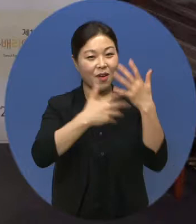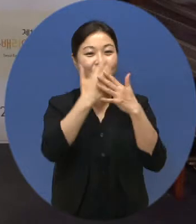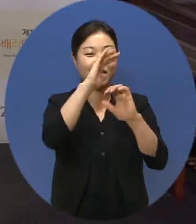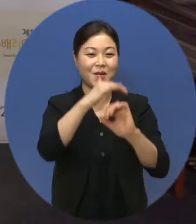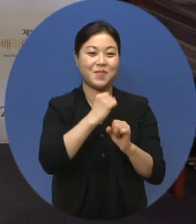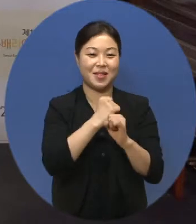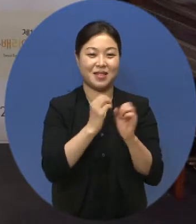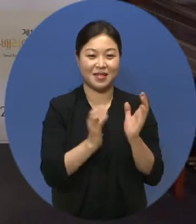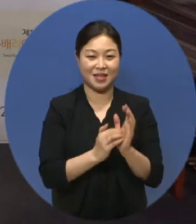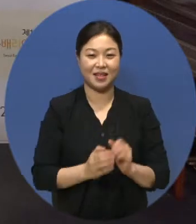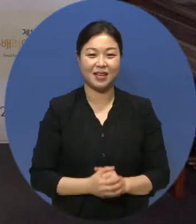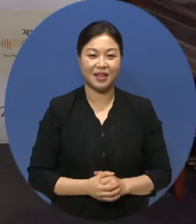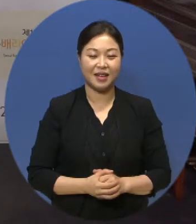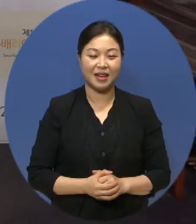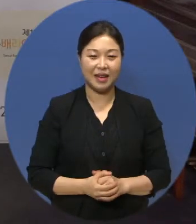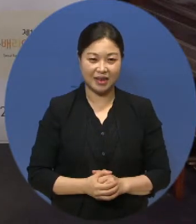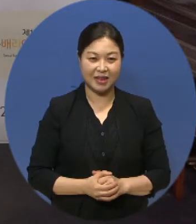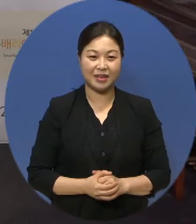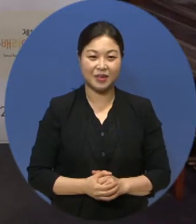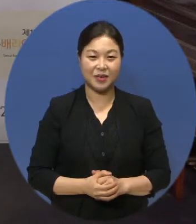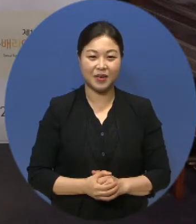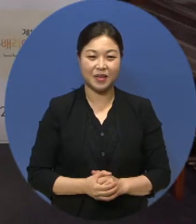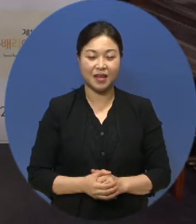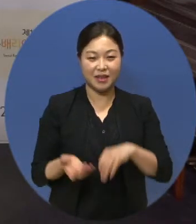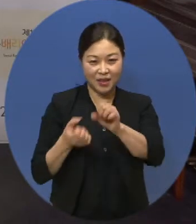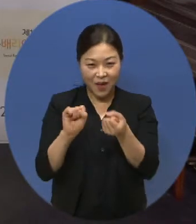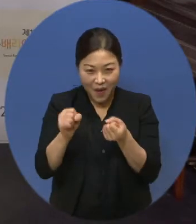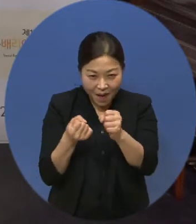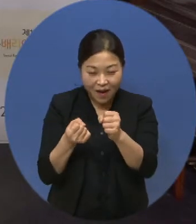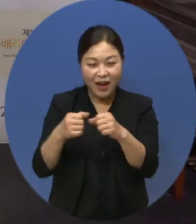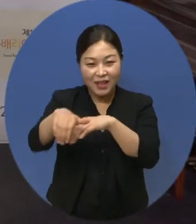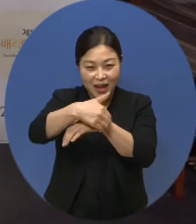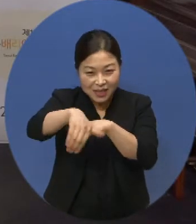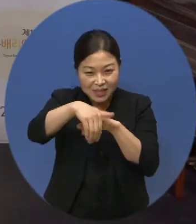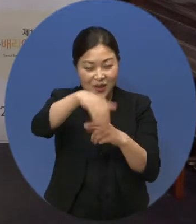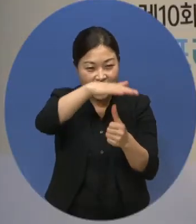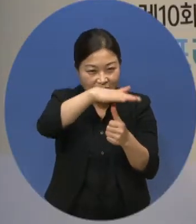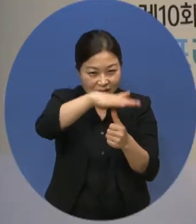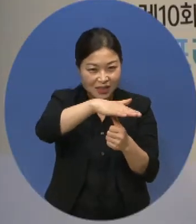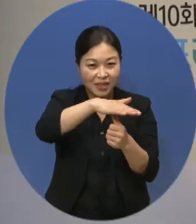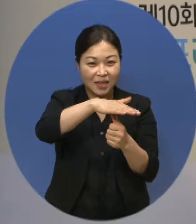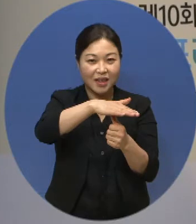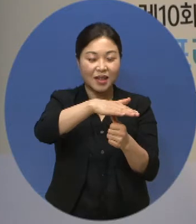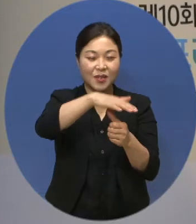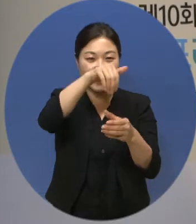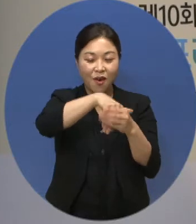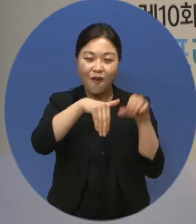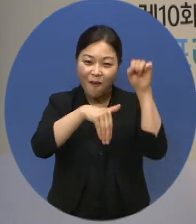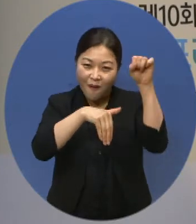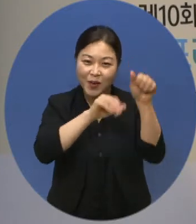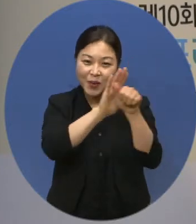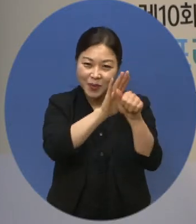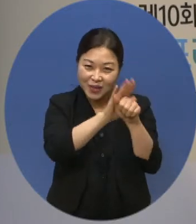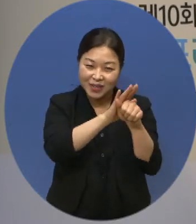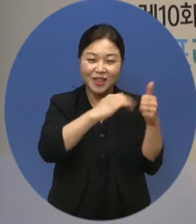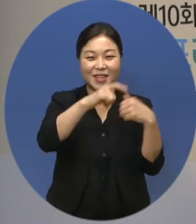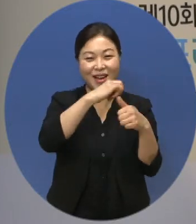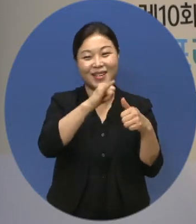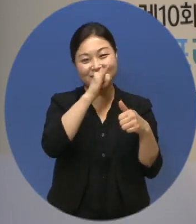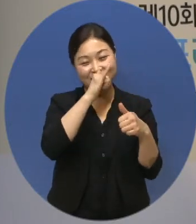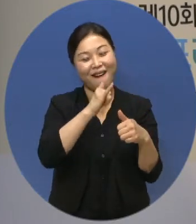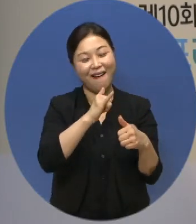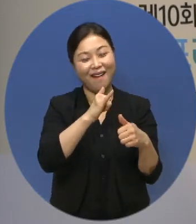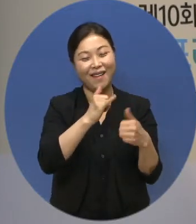그 도장에 다니는 아이들이 또 선거 운동을 돕는 그런 장면도 상당히 인상적이었어요. 자, 우리 장 감독님은 또